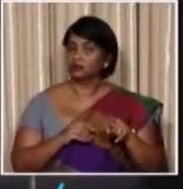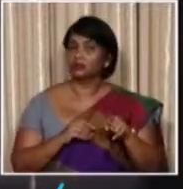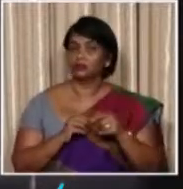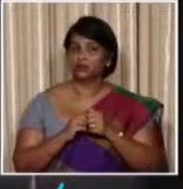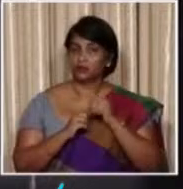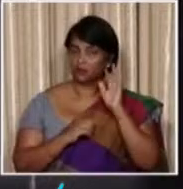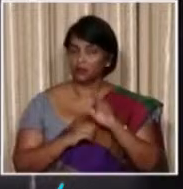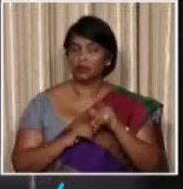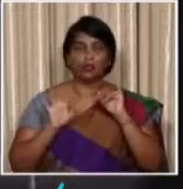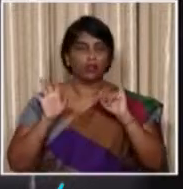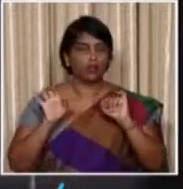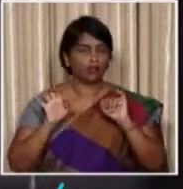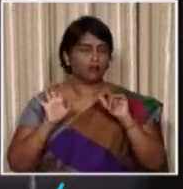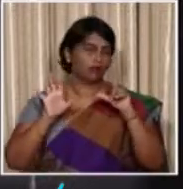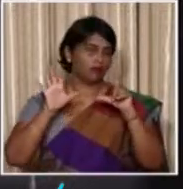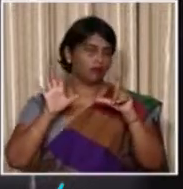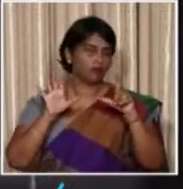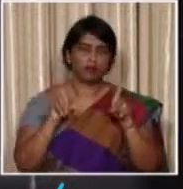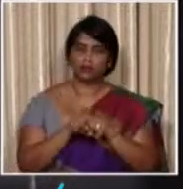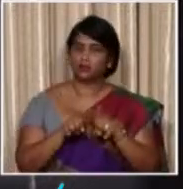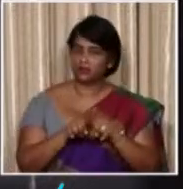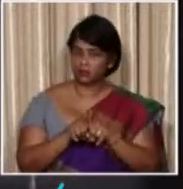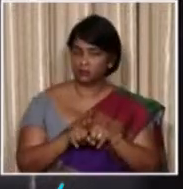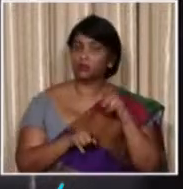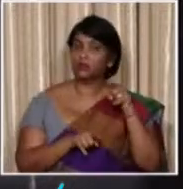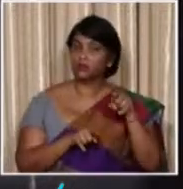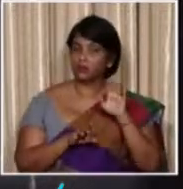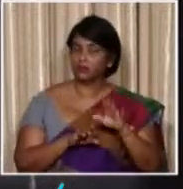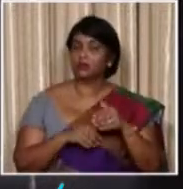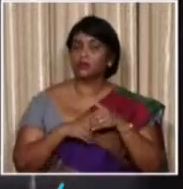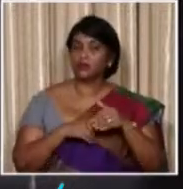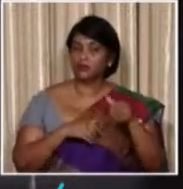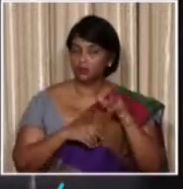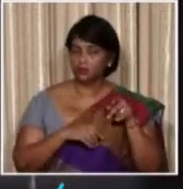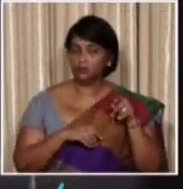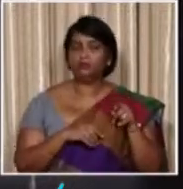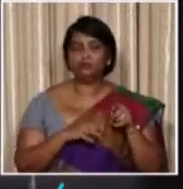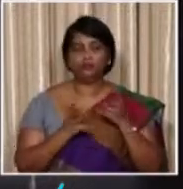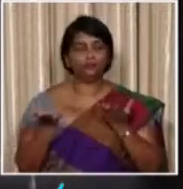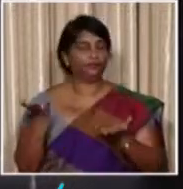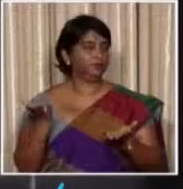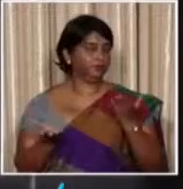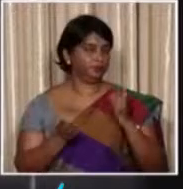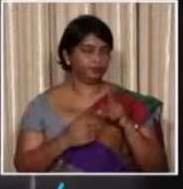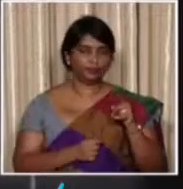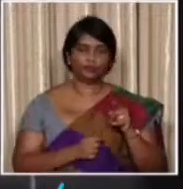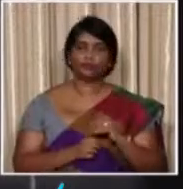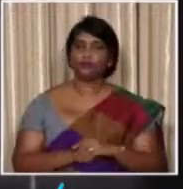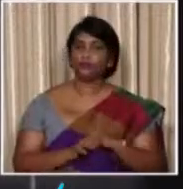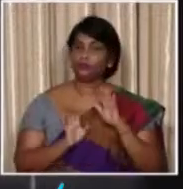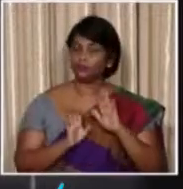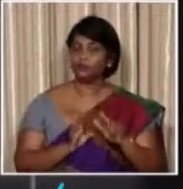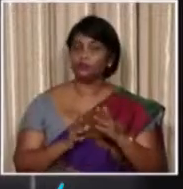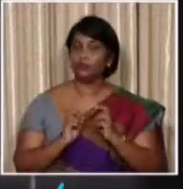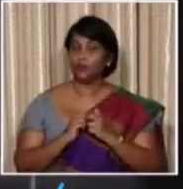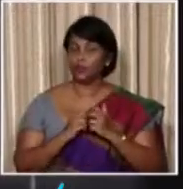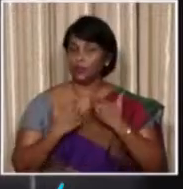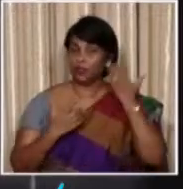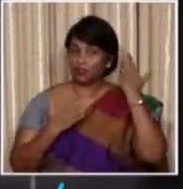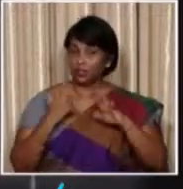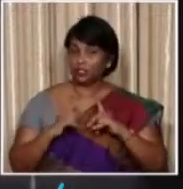පැවතිලා තියෙනවා 6000කටත් 7000කටත් අතර. ඒ අතරේ තමයි මේක දෝලණය වෙලා තියෙන්නේ. නමුත් මේ නැති වෙන